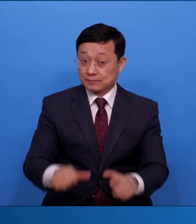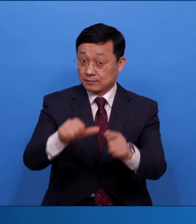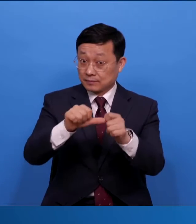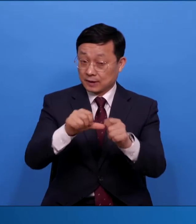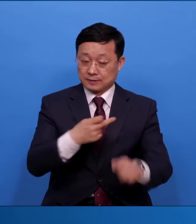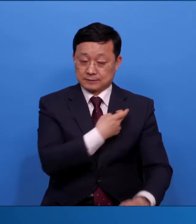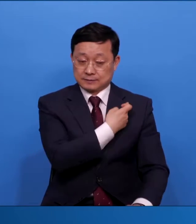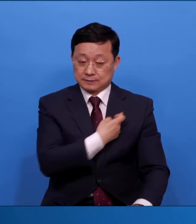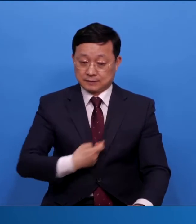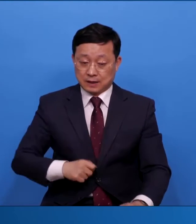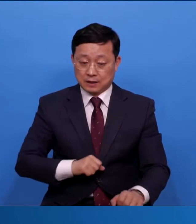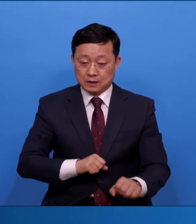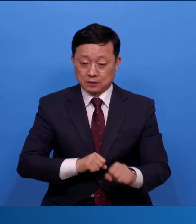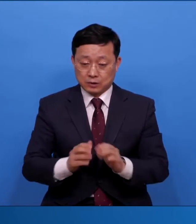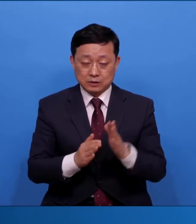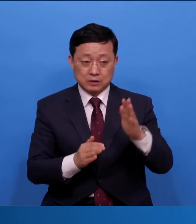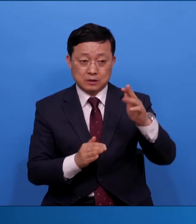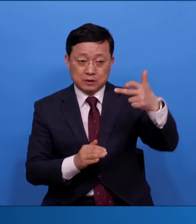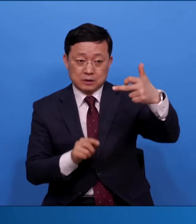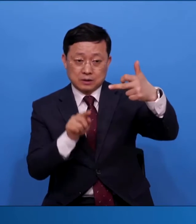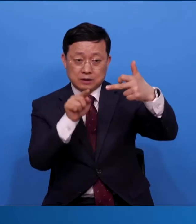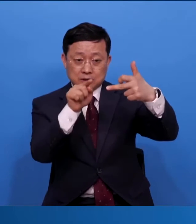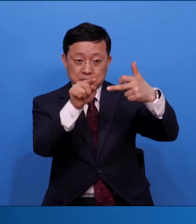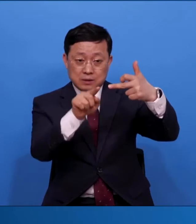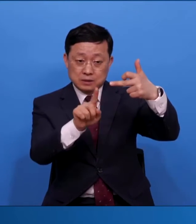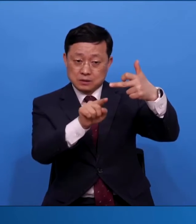사도행전 17장 1절에서 9절을 보세요.